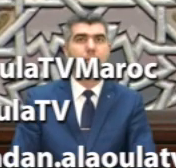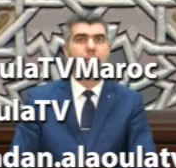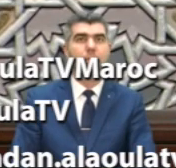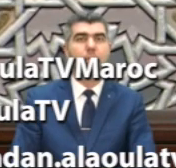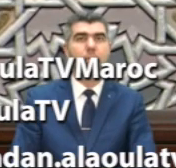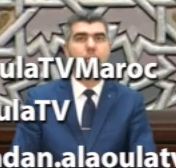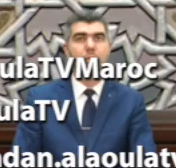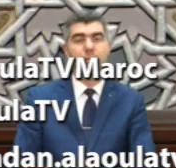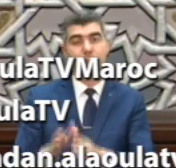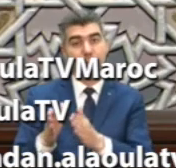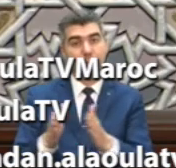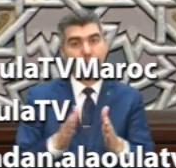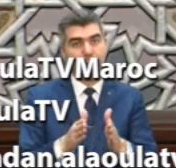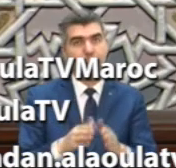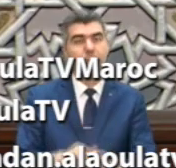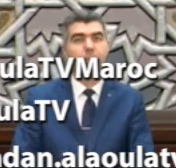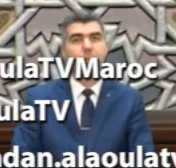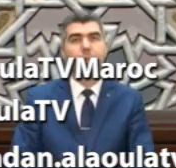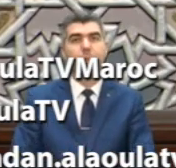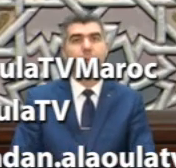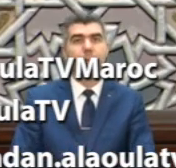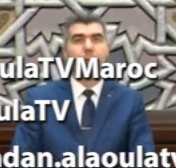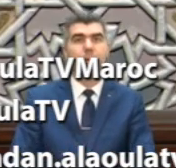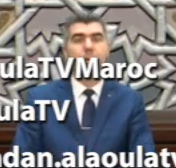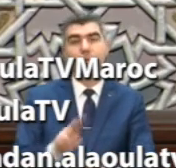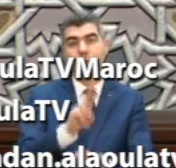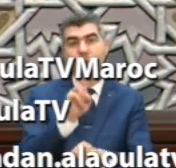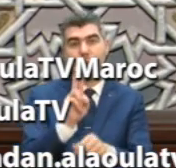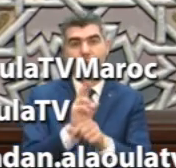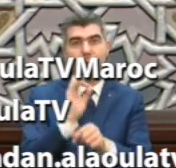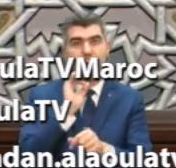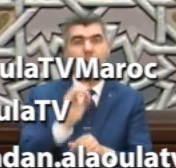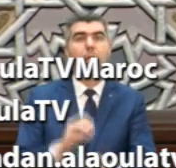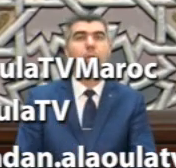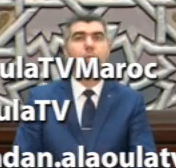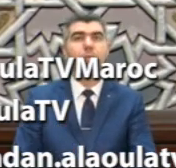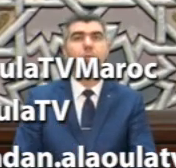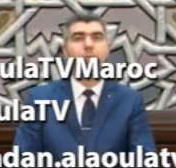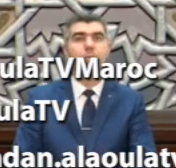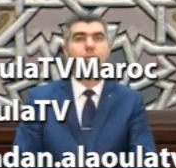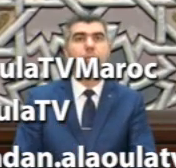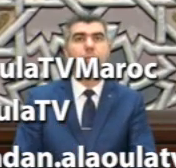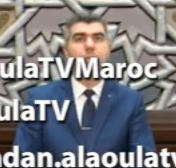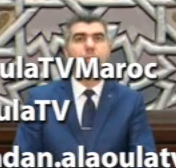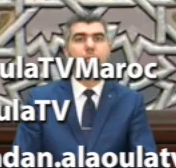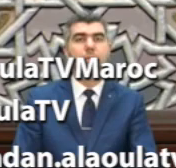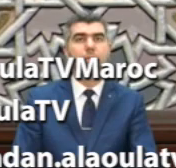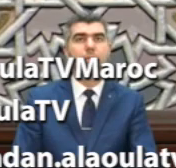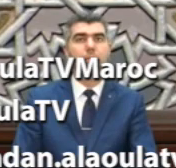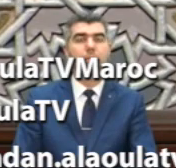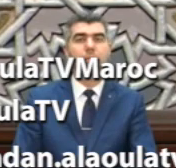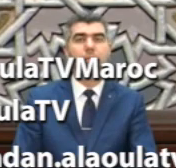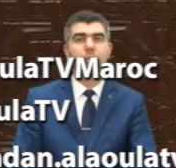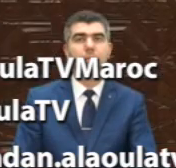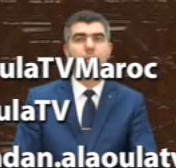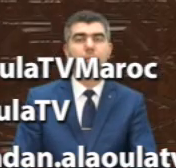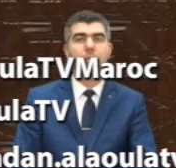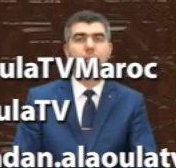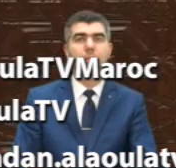وبهذا نكون قد استوفينا كل الأسئلة المتعلقة بهذا القطاع. شكرا لكم على